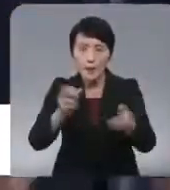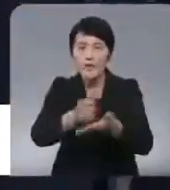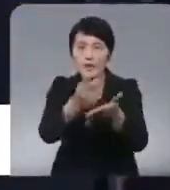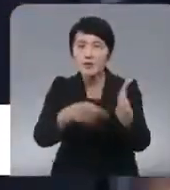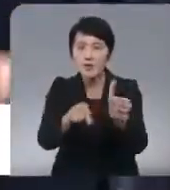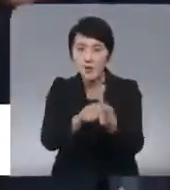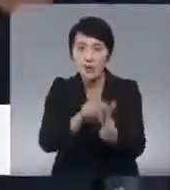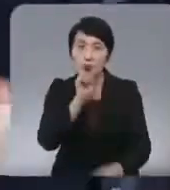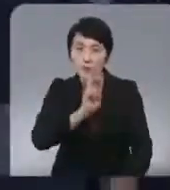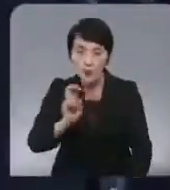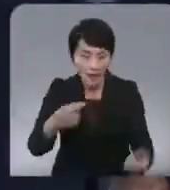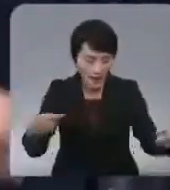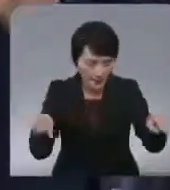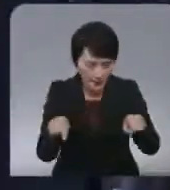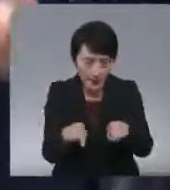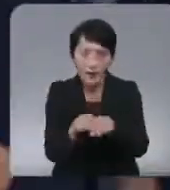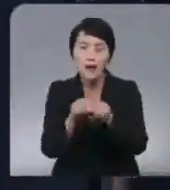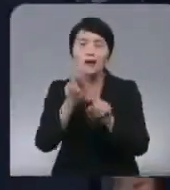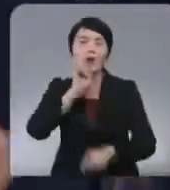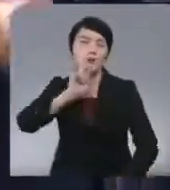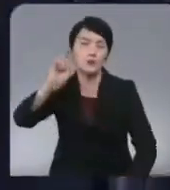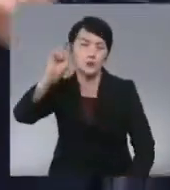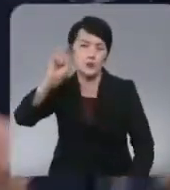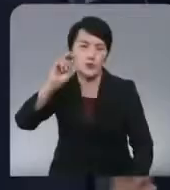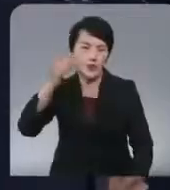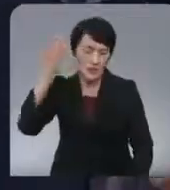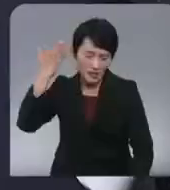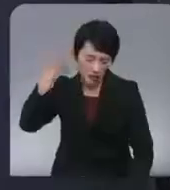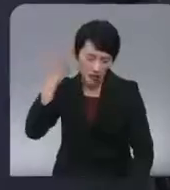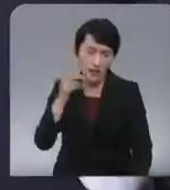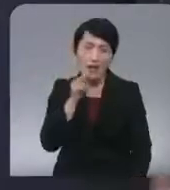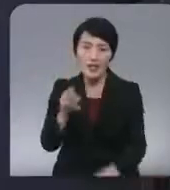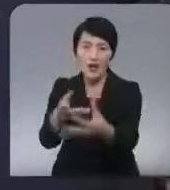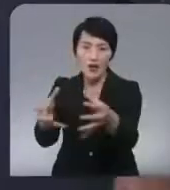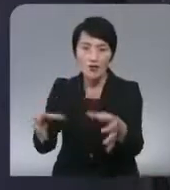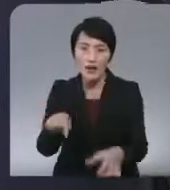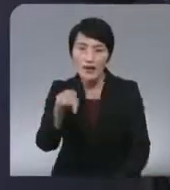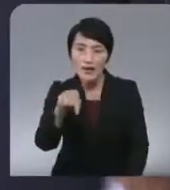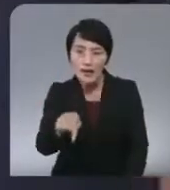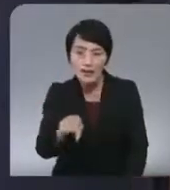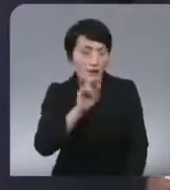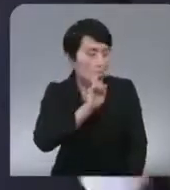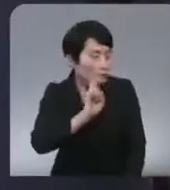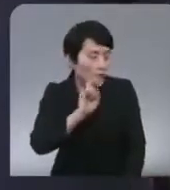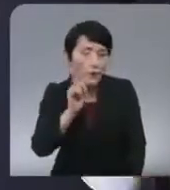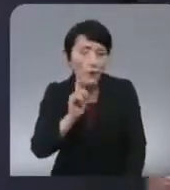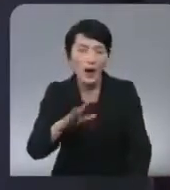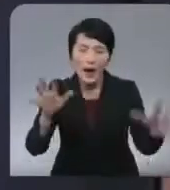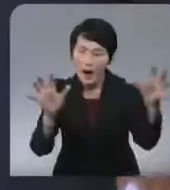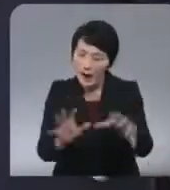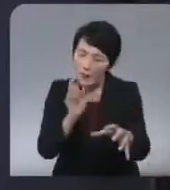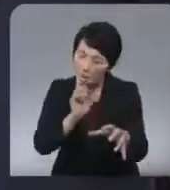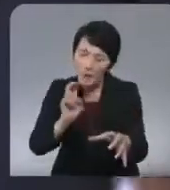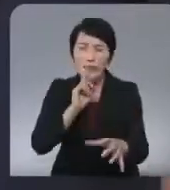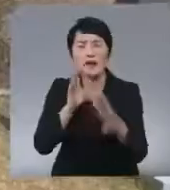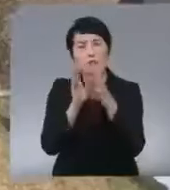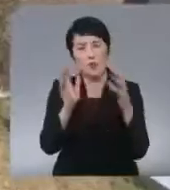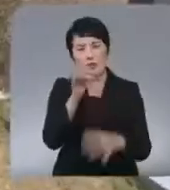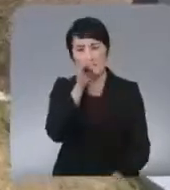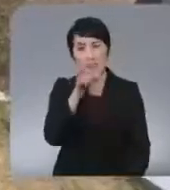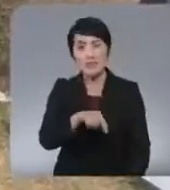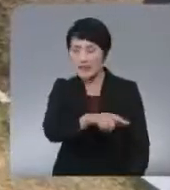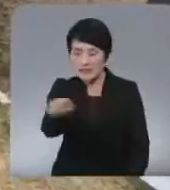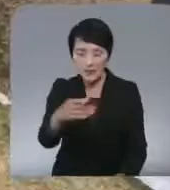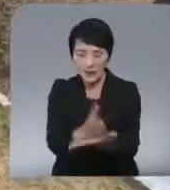今回はあえて統合のメッセージを強調しましたまた記念式では革新陣営の